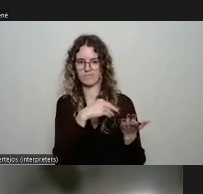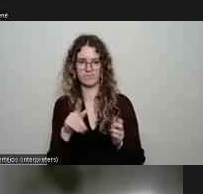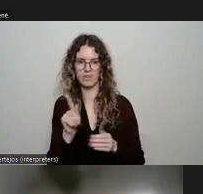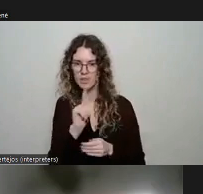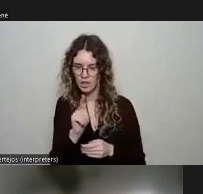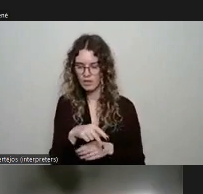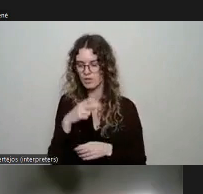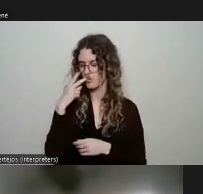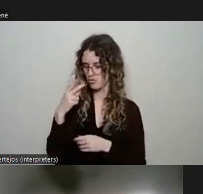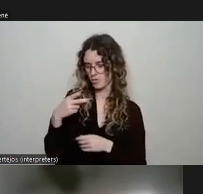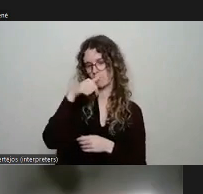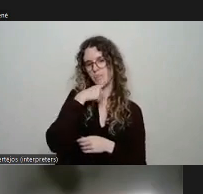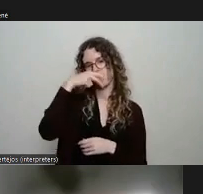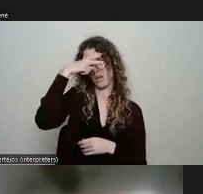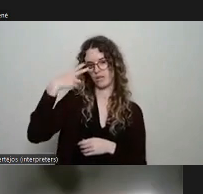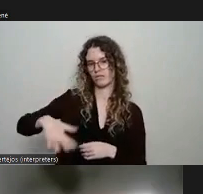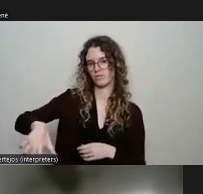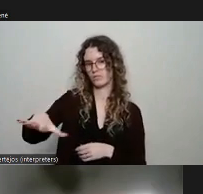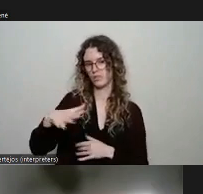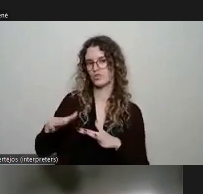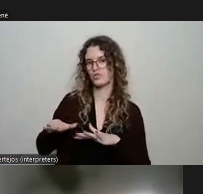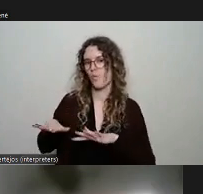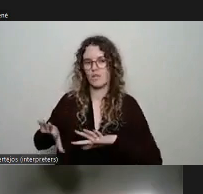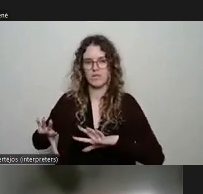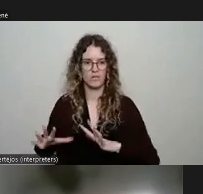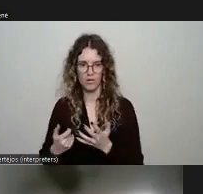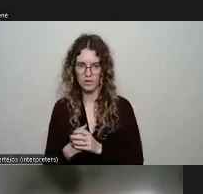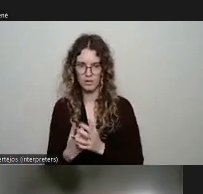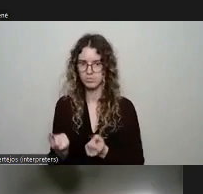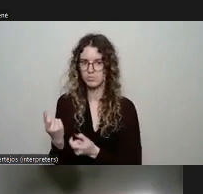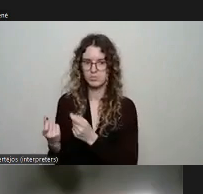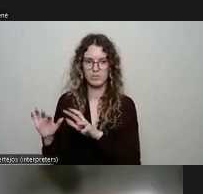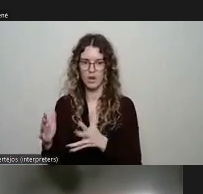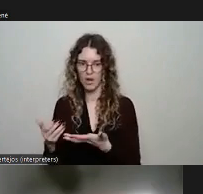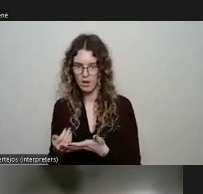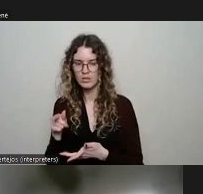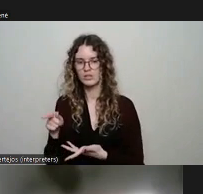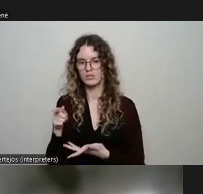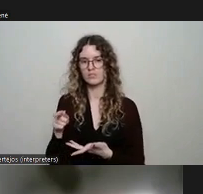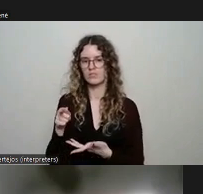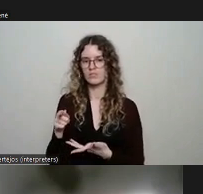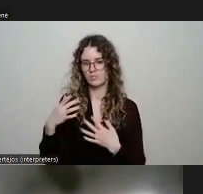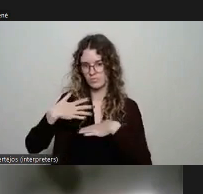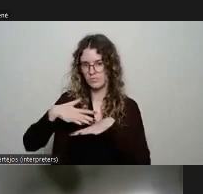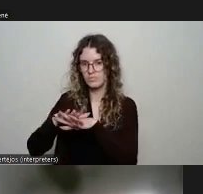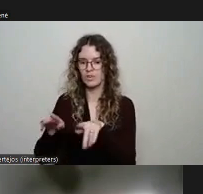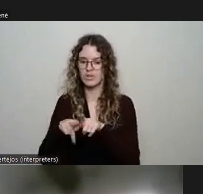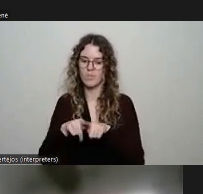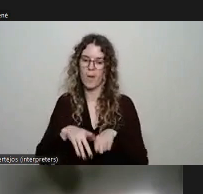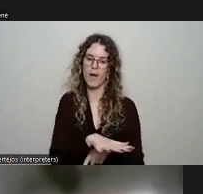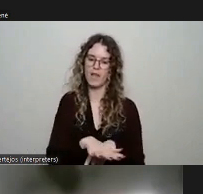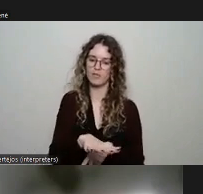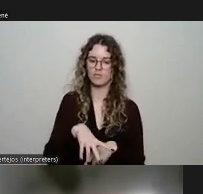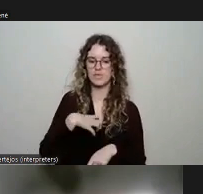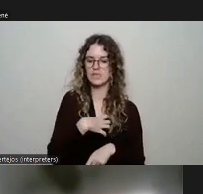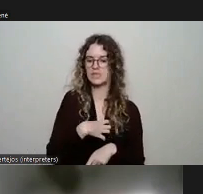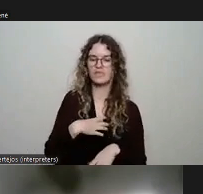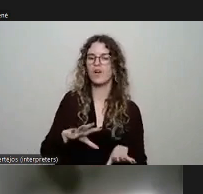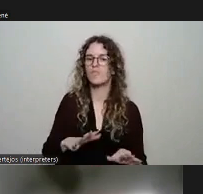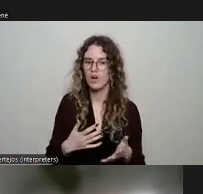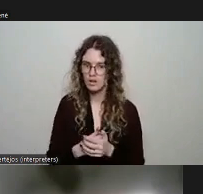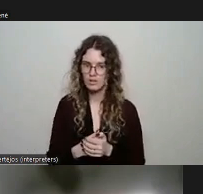kas darosi Lietuvoje ir integruoti su būtent tom ir bendruomenės interesais galima, reiškia, kas dabar